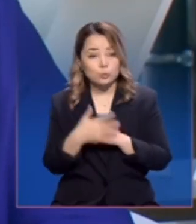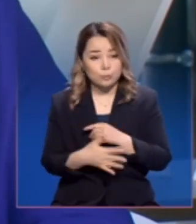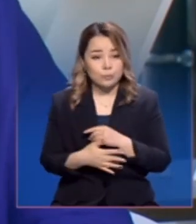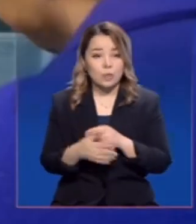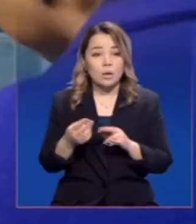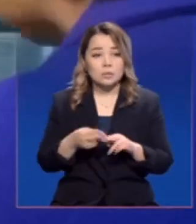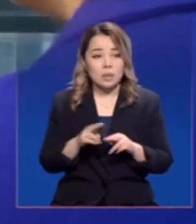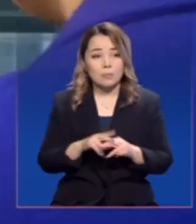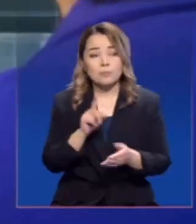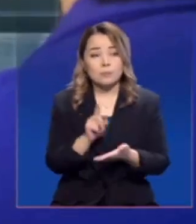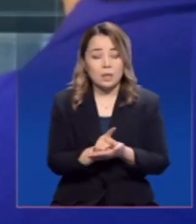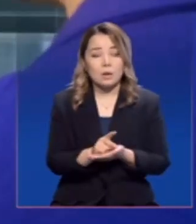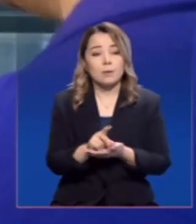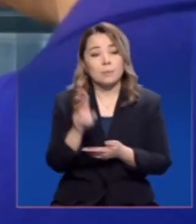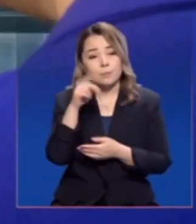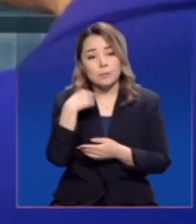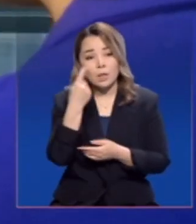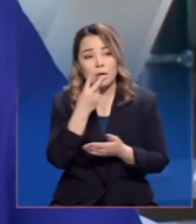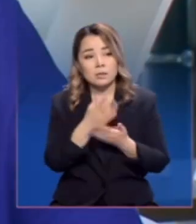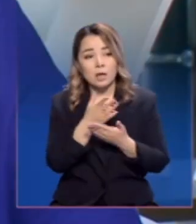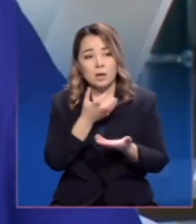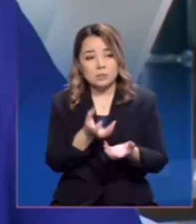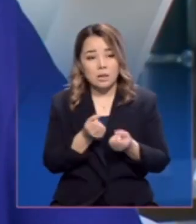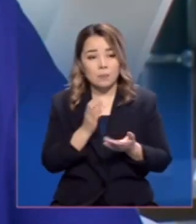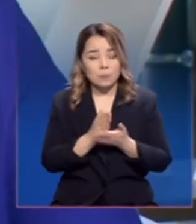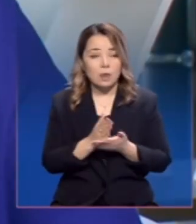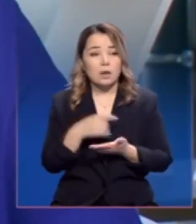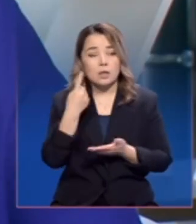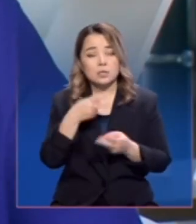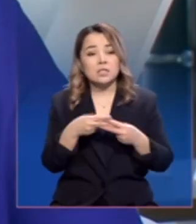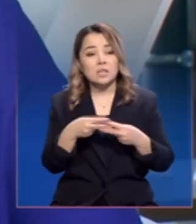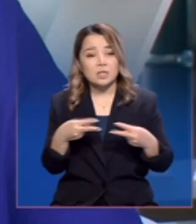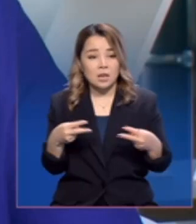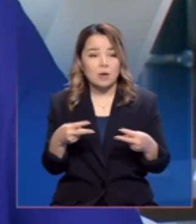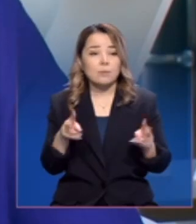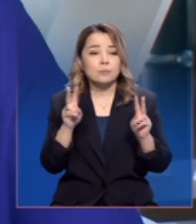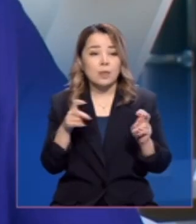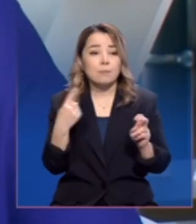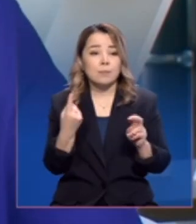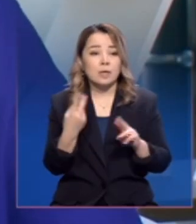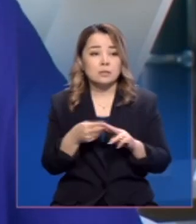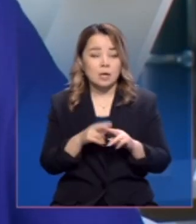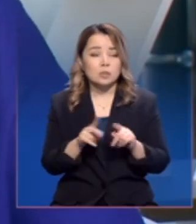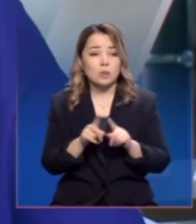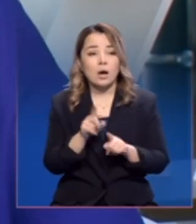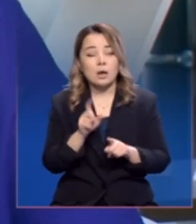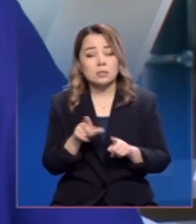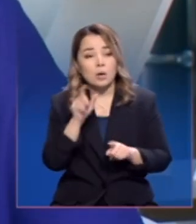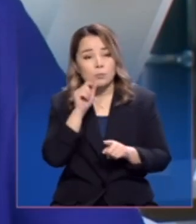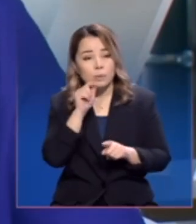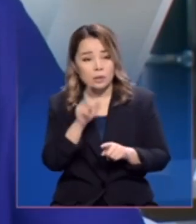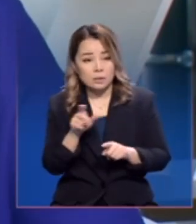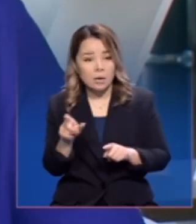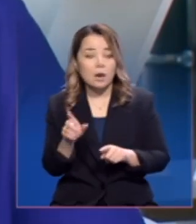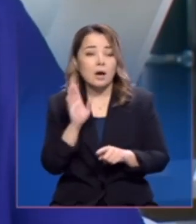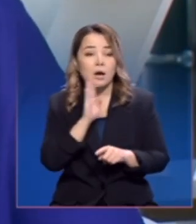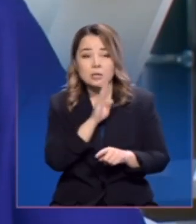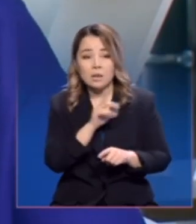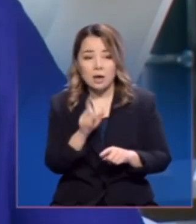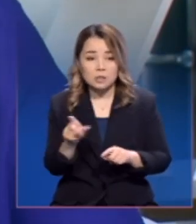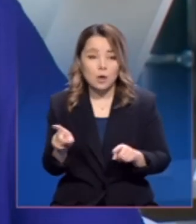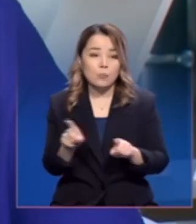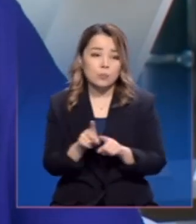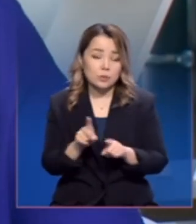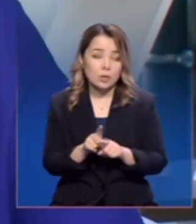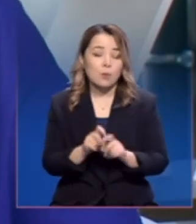былай негативтік тұрғыдан қабылданады. Гендерлық теңдік деген ең бірінші ер азамат пен әйел азаматқа бірдей мүмкіндік